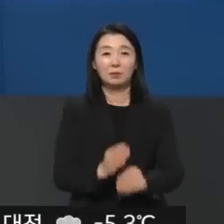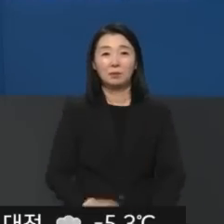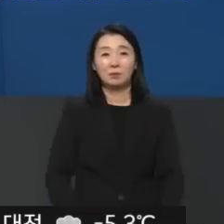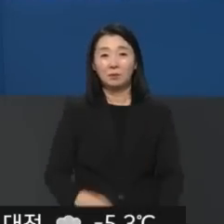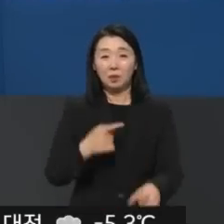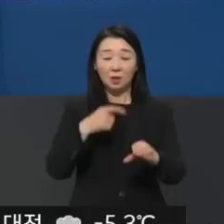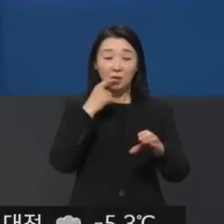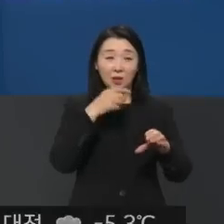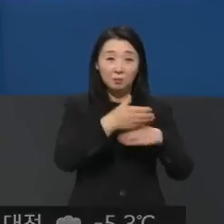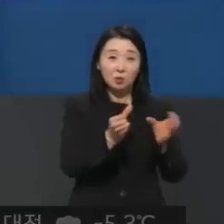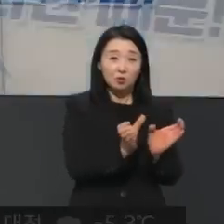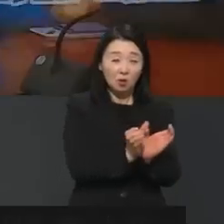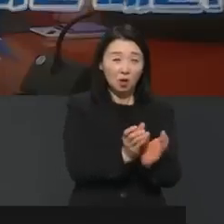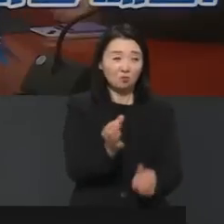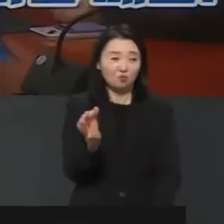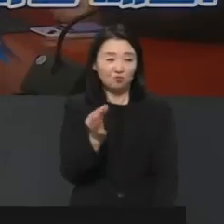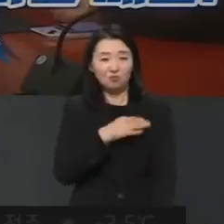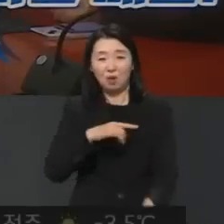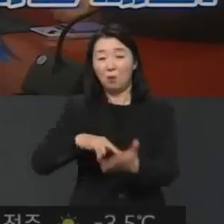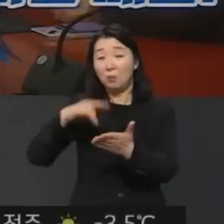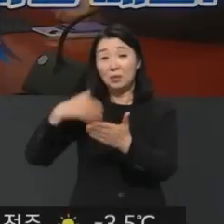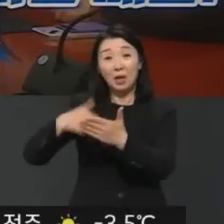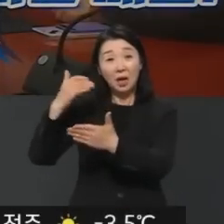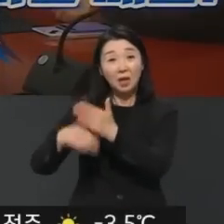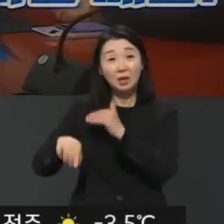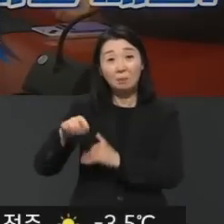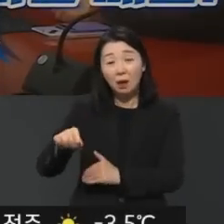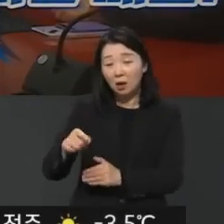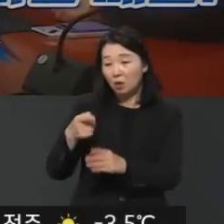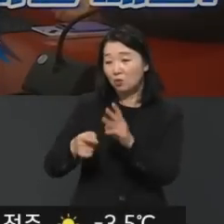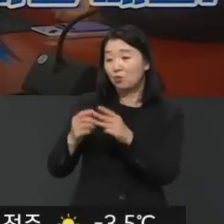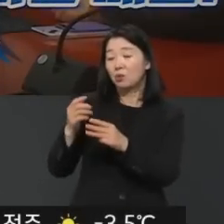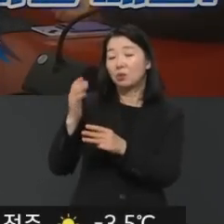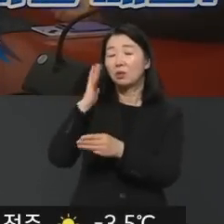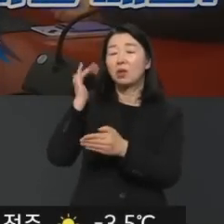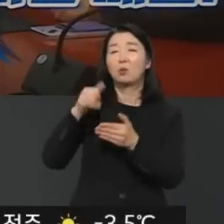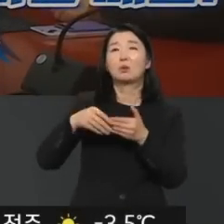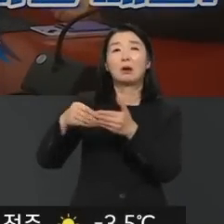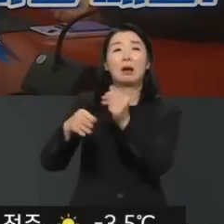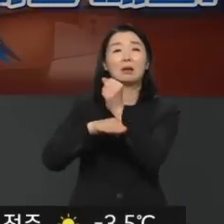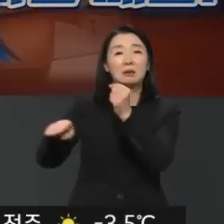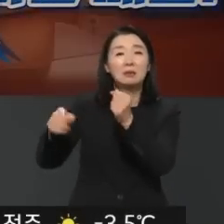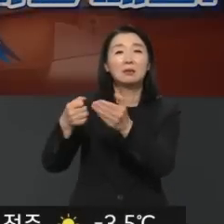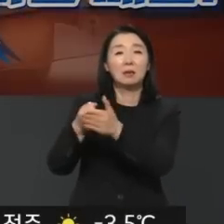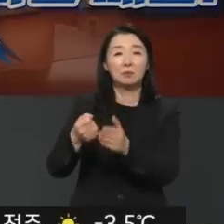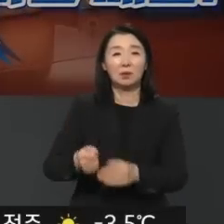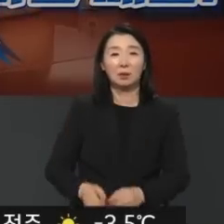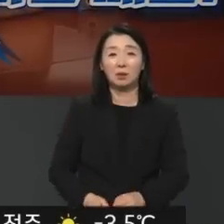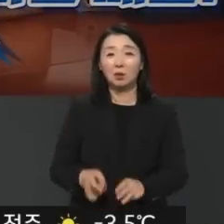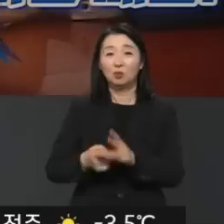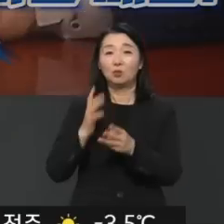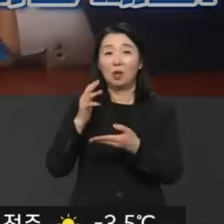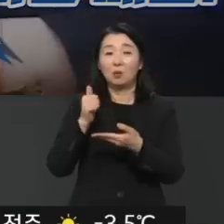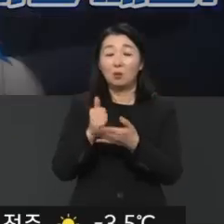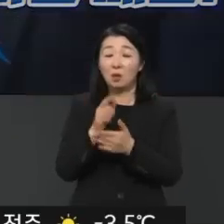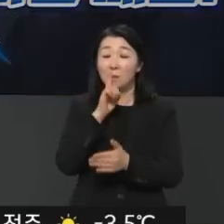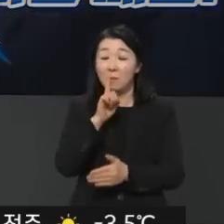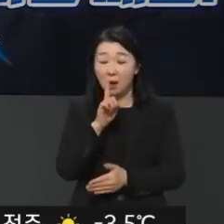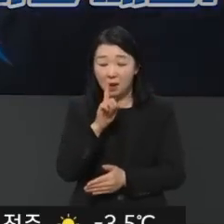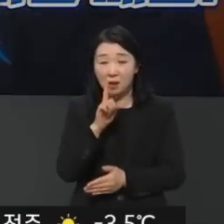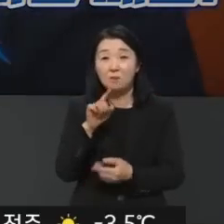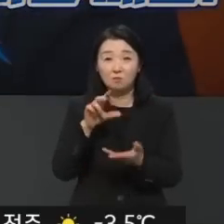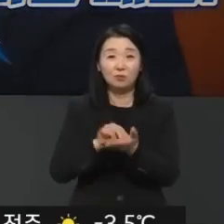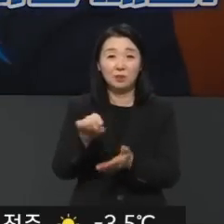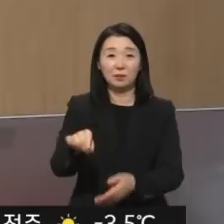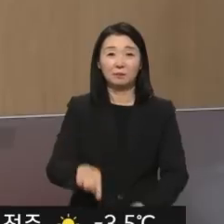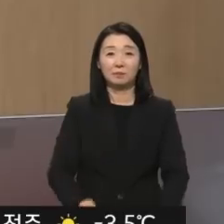중입니다. 민주당은 이 초부자 감세 윤 대통령의 가이드라인 때문이라고도 꼬집었는데요. 바로 윤 대통령의 이 발언을 지적한